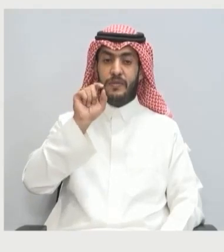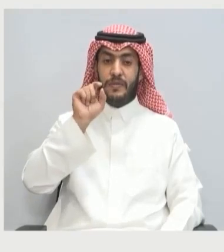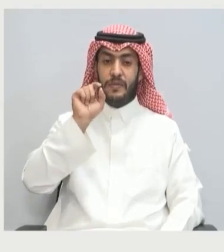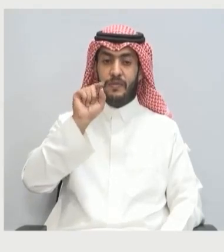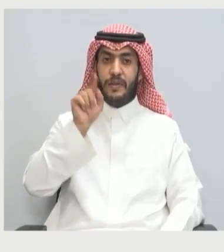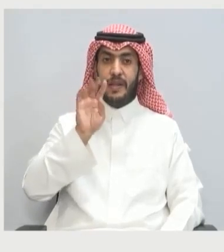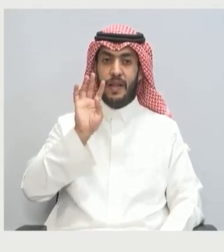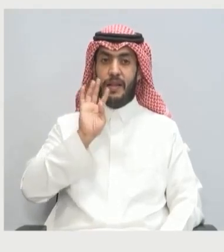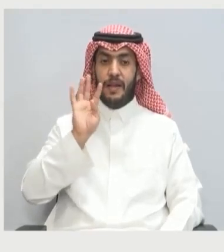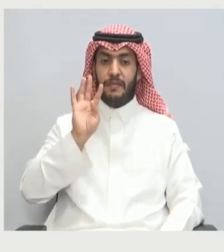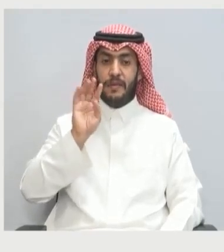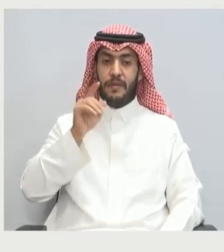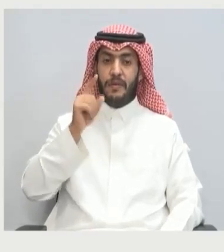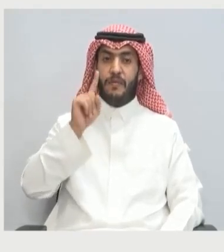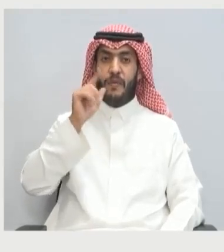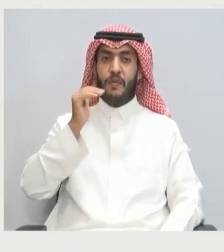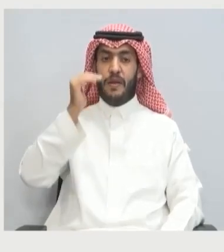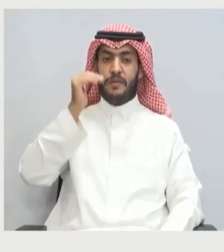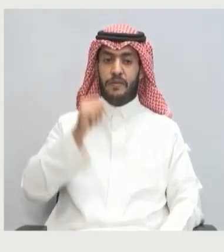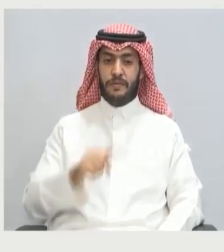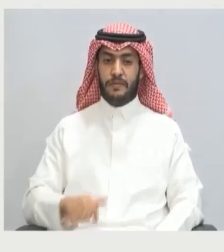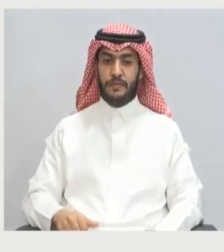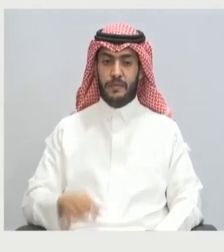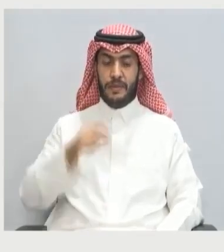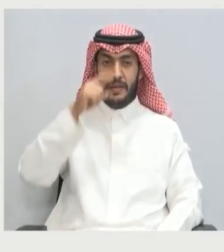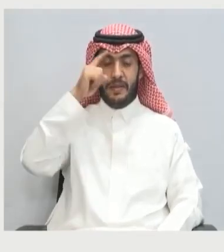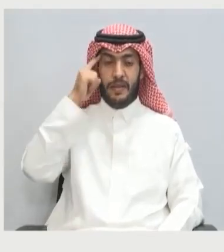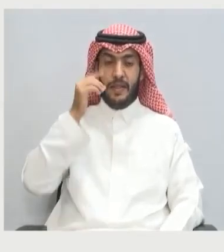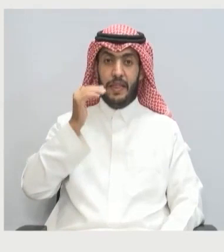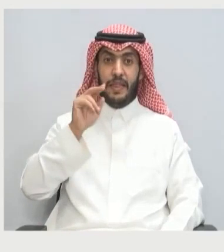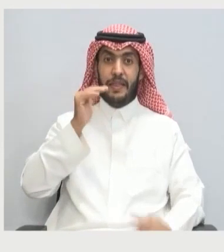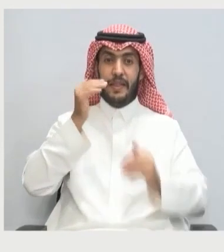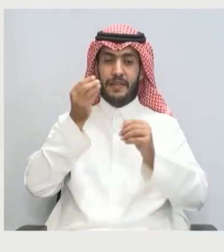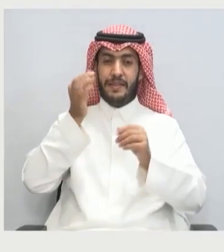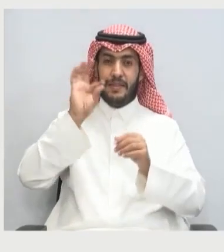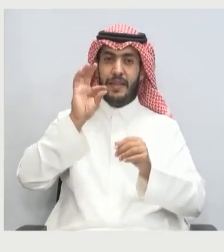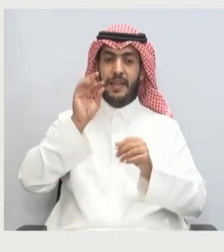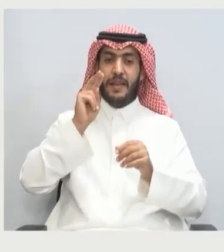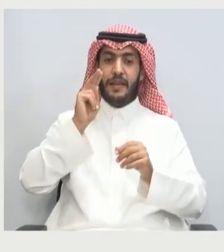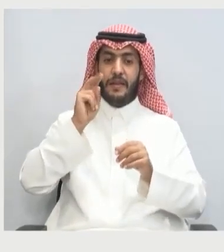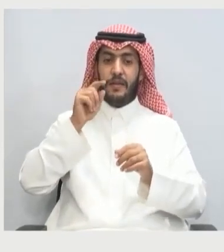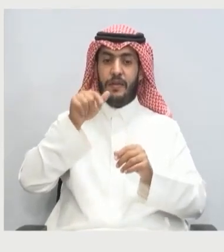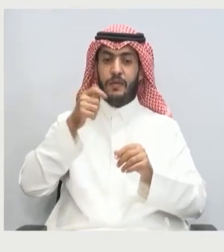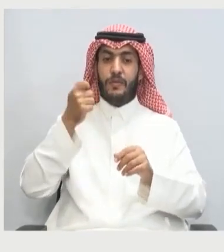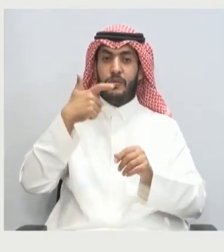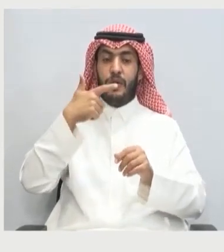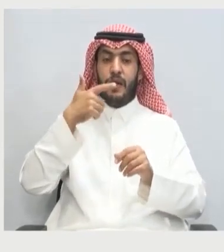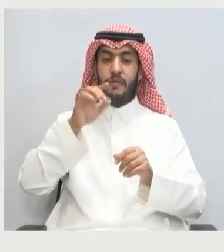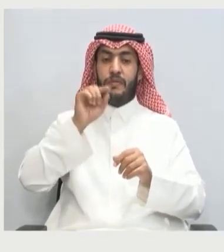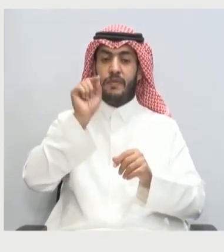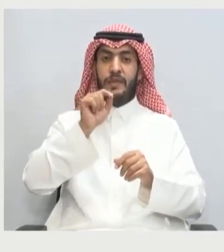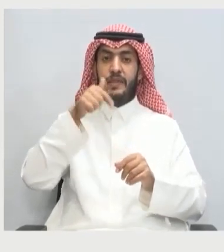التركيز هنا اعلى من الواحد اما عند التركيز ا سيكون السرعه